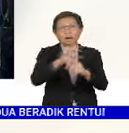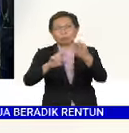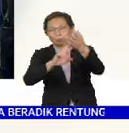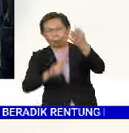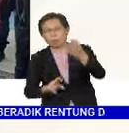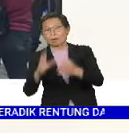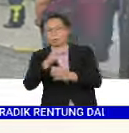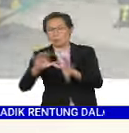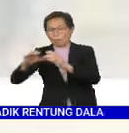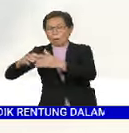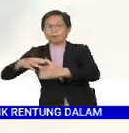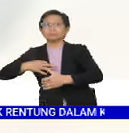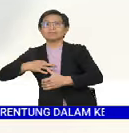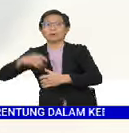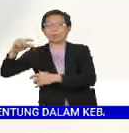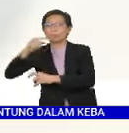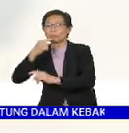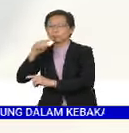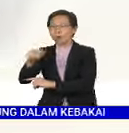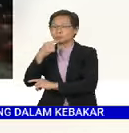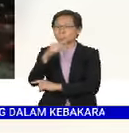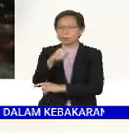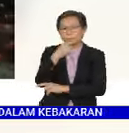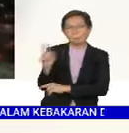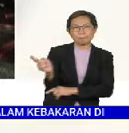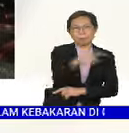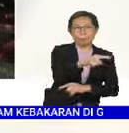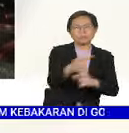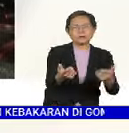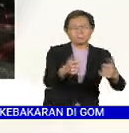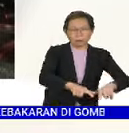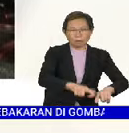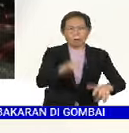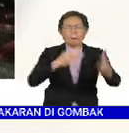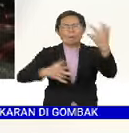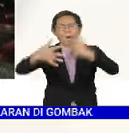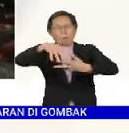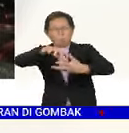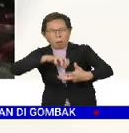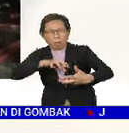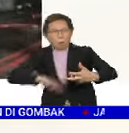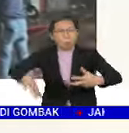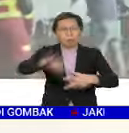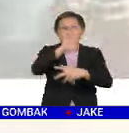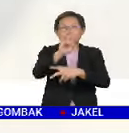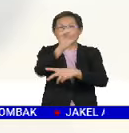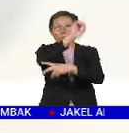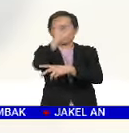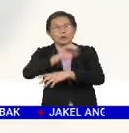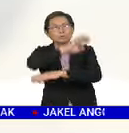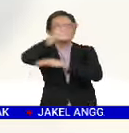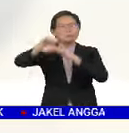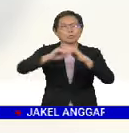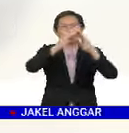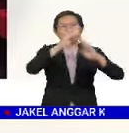setiap pasukan Bombay lagomba telah diarahkan ke lokasi kejadian kebakaran itu melibatkan kemusnahan kira-kira 70 ratus daripada